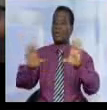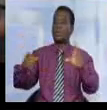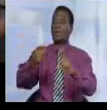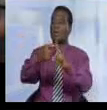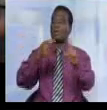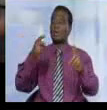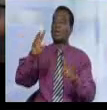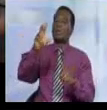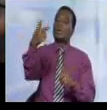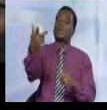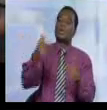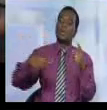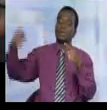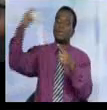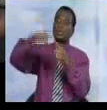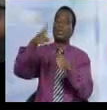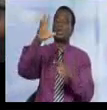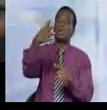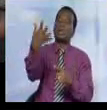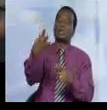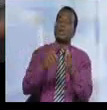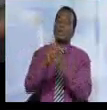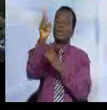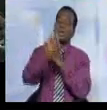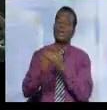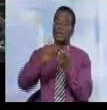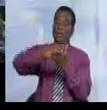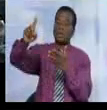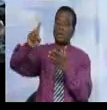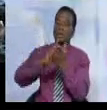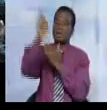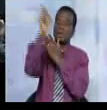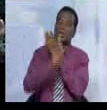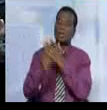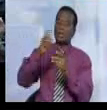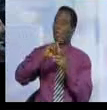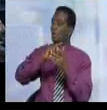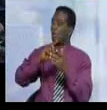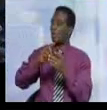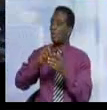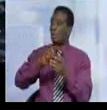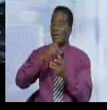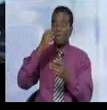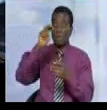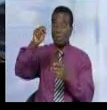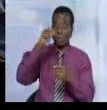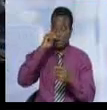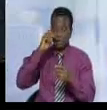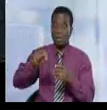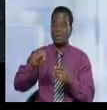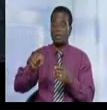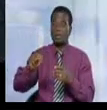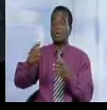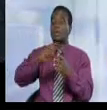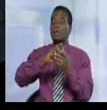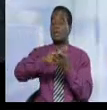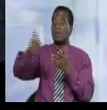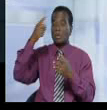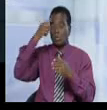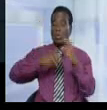du 3 au 5 décembre 2013. Une semaine donc pour communiquer et faire connaître cet organe dans son